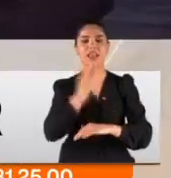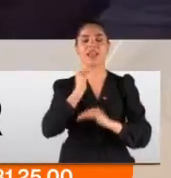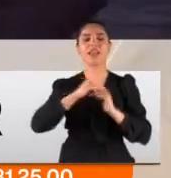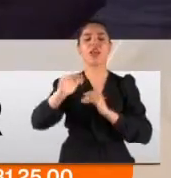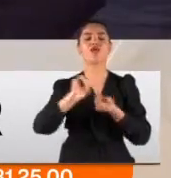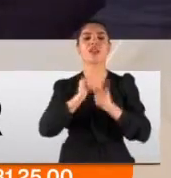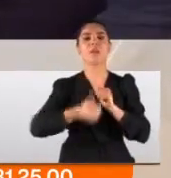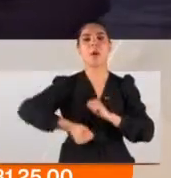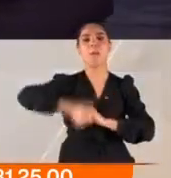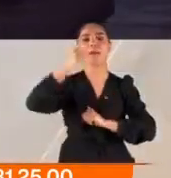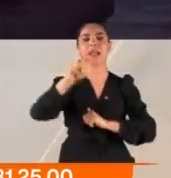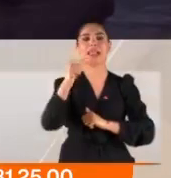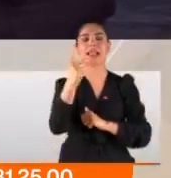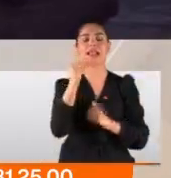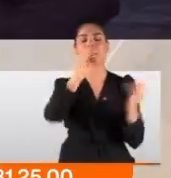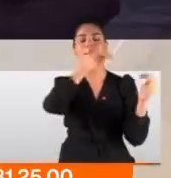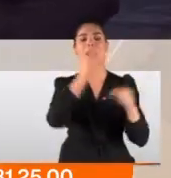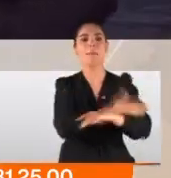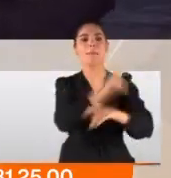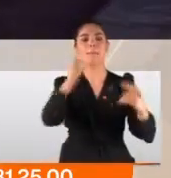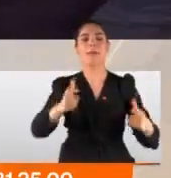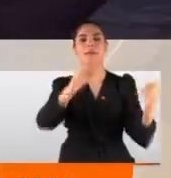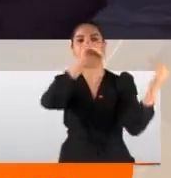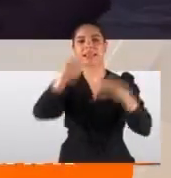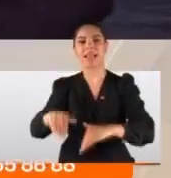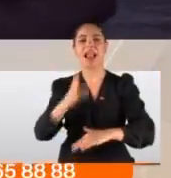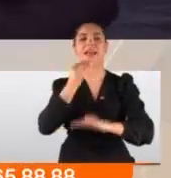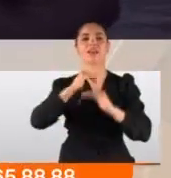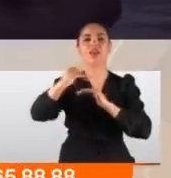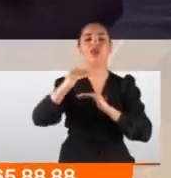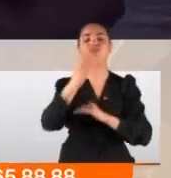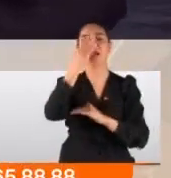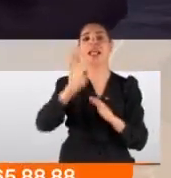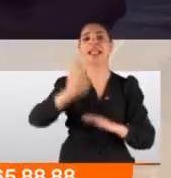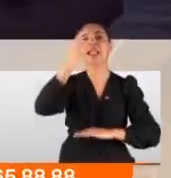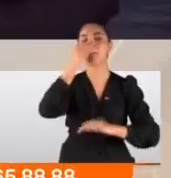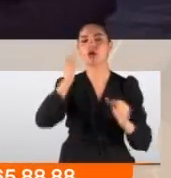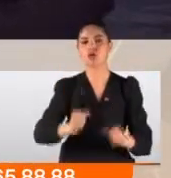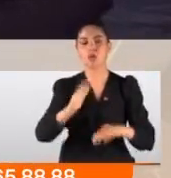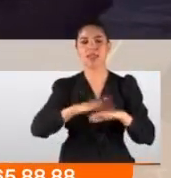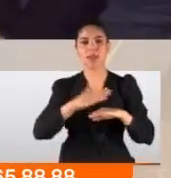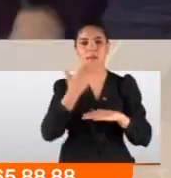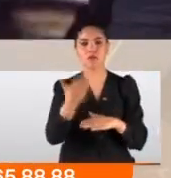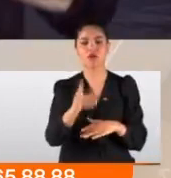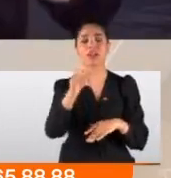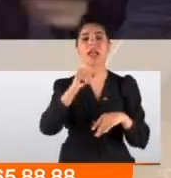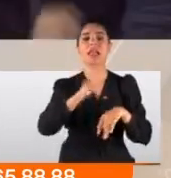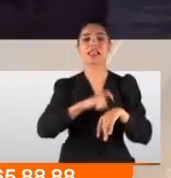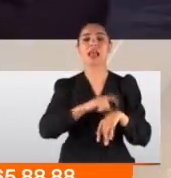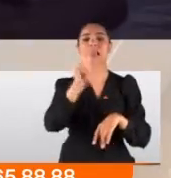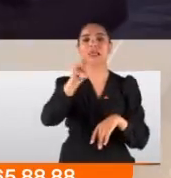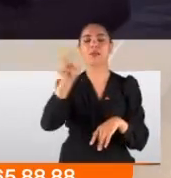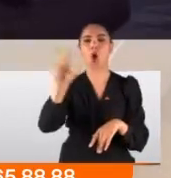Spor Bakanlığı'nın 81 ilden getirdiği gençler burada demokrasi nöbetine başlayacaklar. Saatler 22.30'u gösterdiğinde ardından